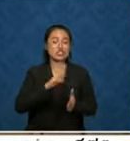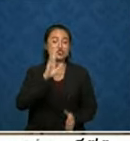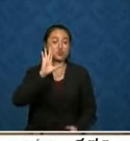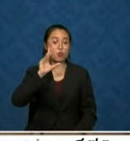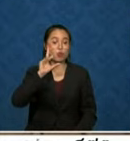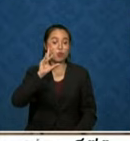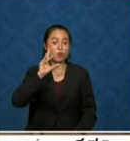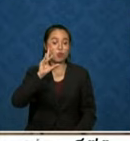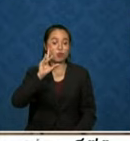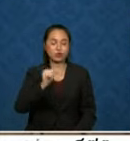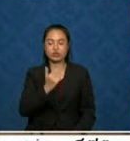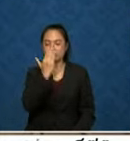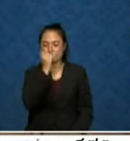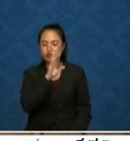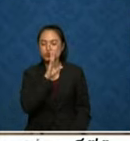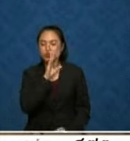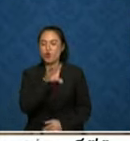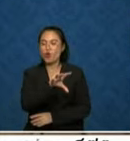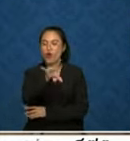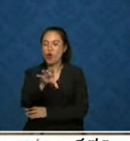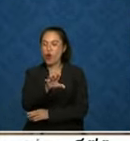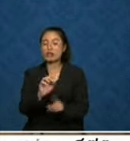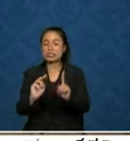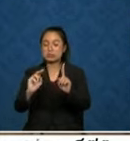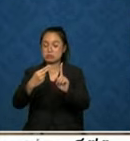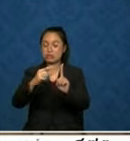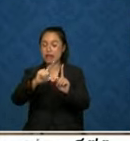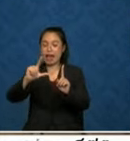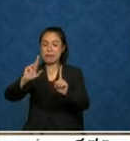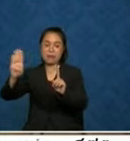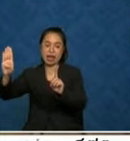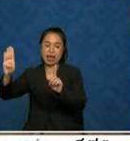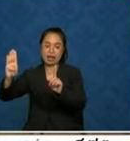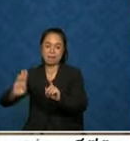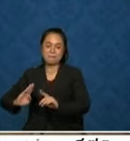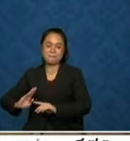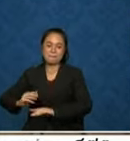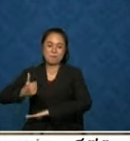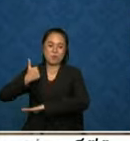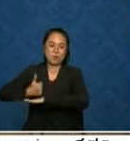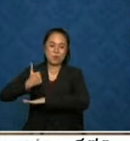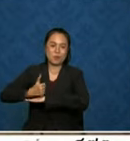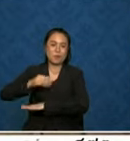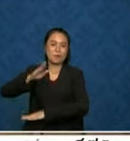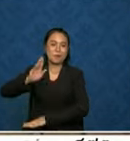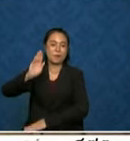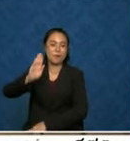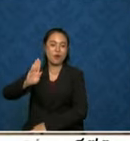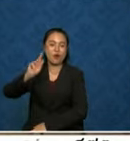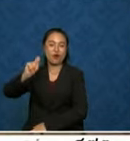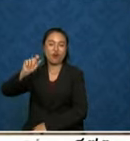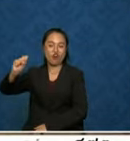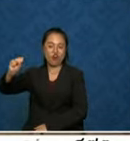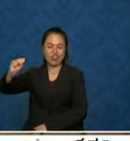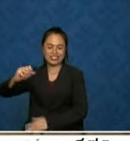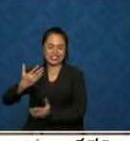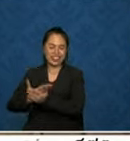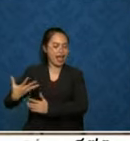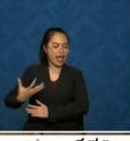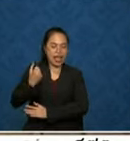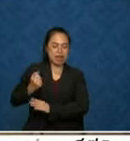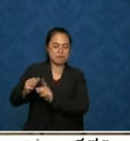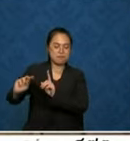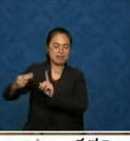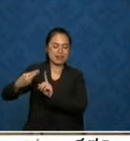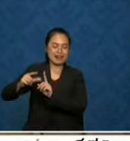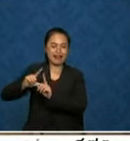การหลอกลวงนะครับสมมุติว่าหลอกไป 10,000 ล้านนะครับทางบอสเนี่ยได้ไปแล้ว 10,000 ล้านเกิดอะไรขึ้นมีผู้เสียหายกลุ่มหนึ่ง